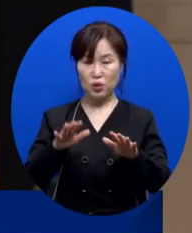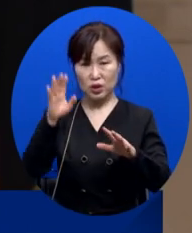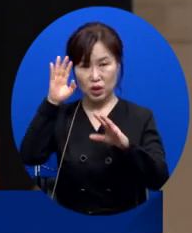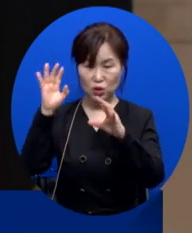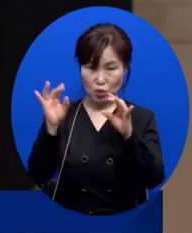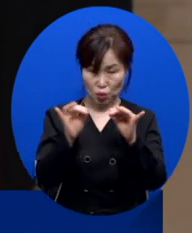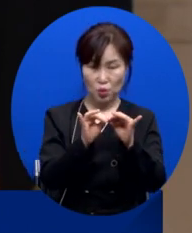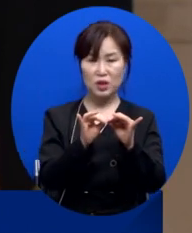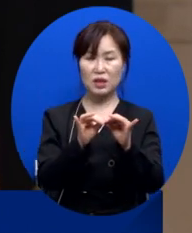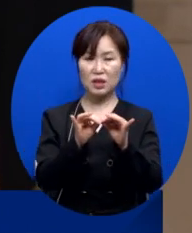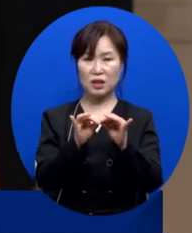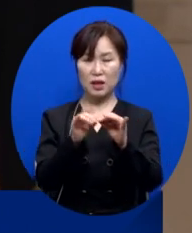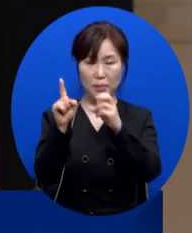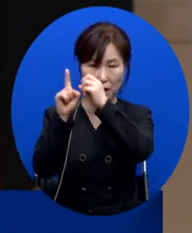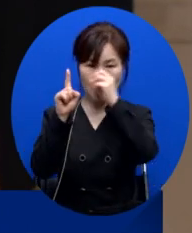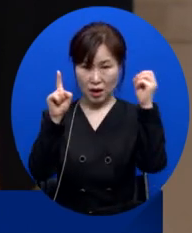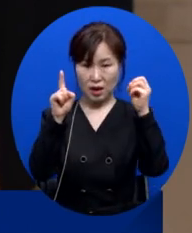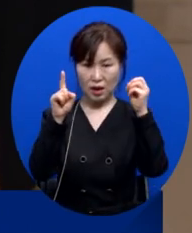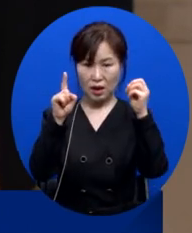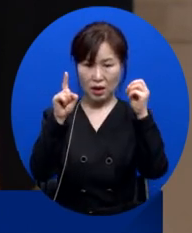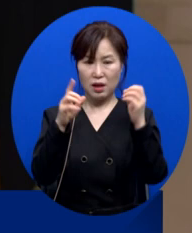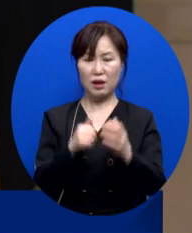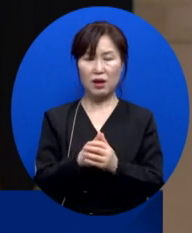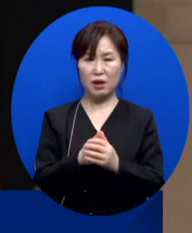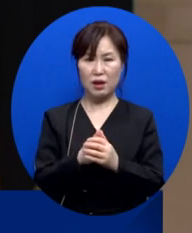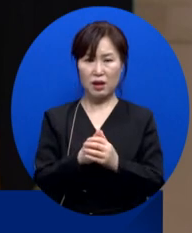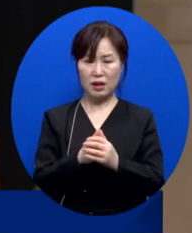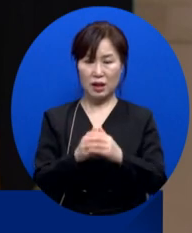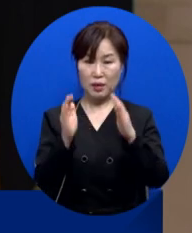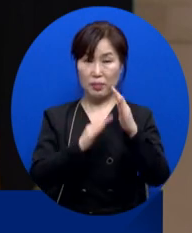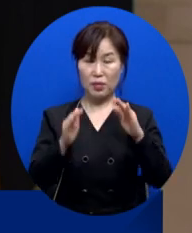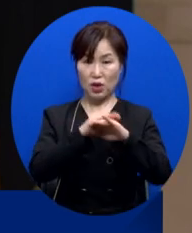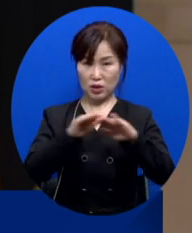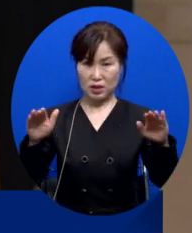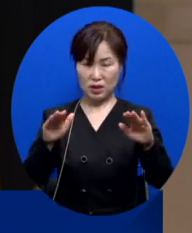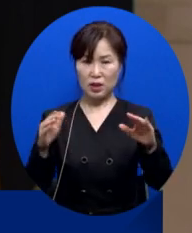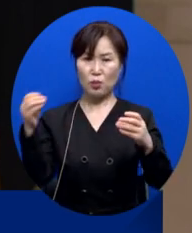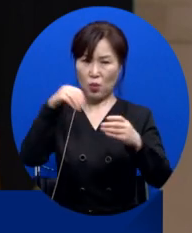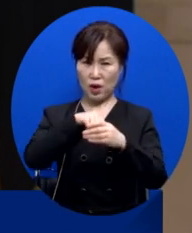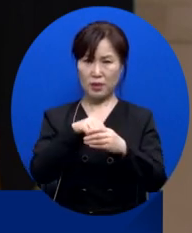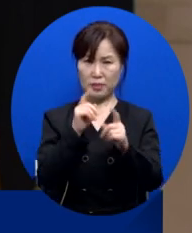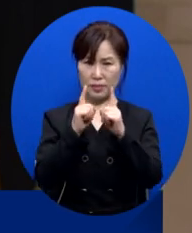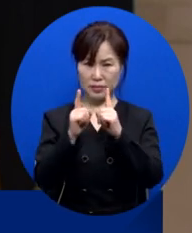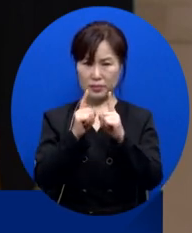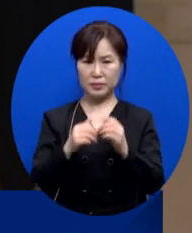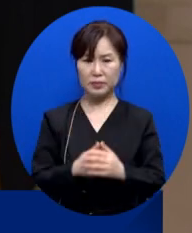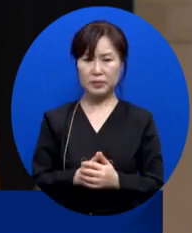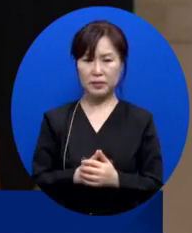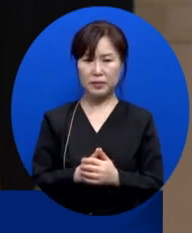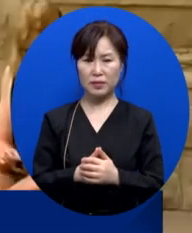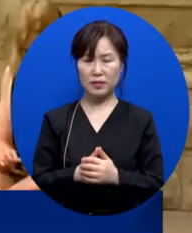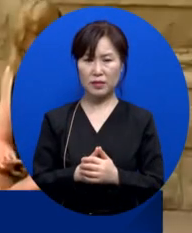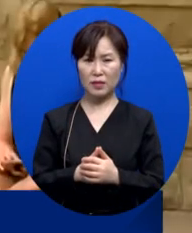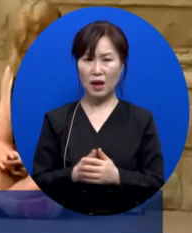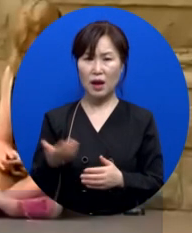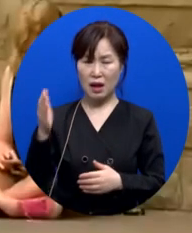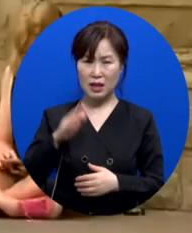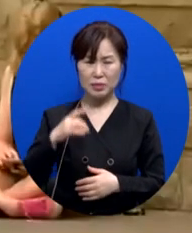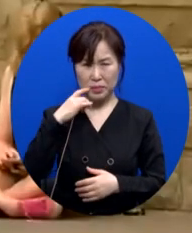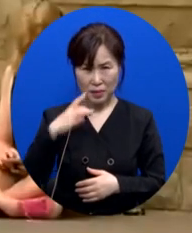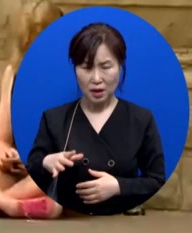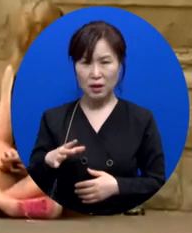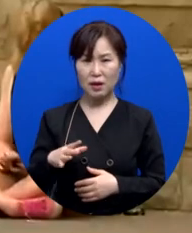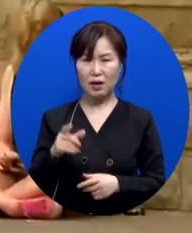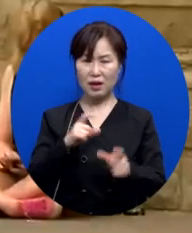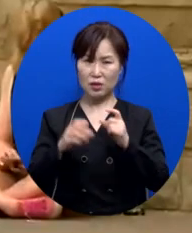after x 안나 cg 훨씬 나아 않나 이렇게 cop 미국